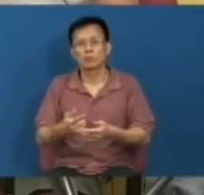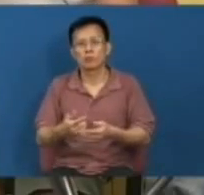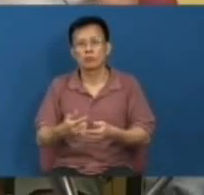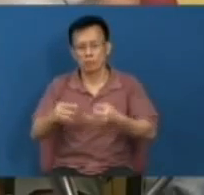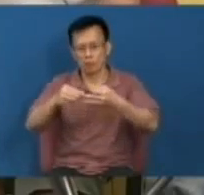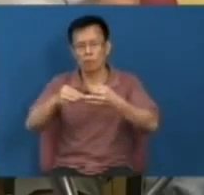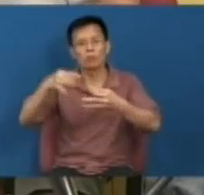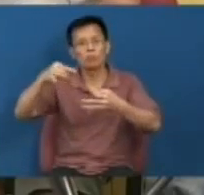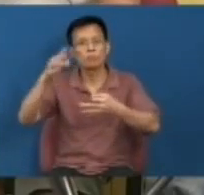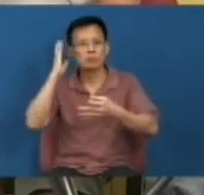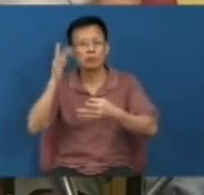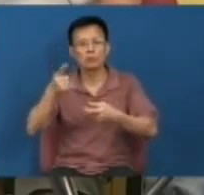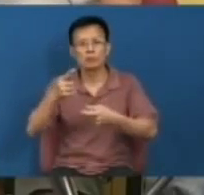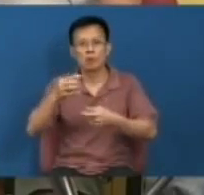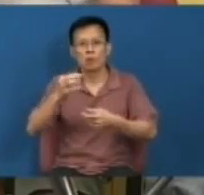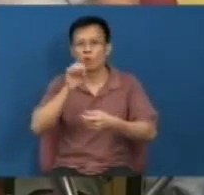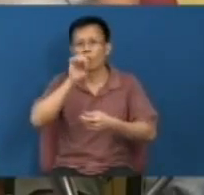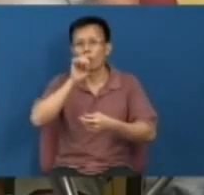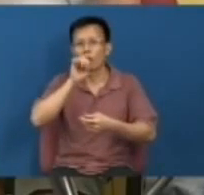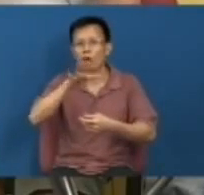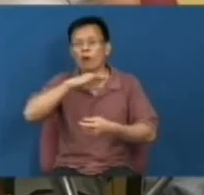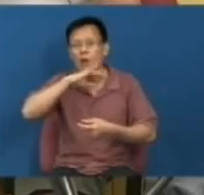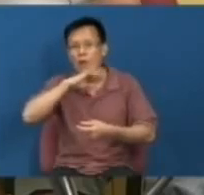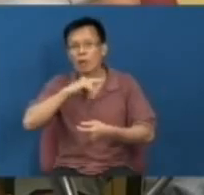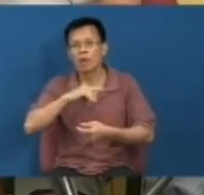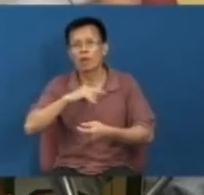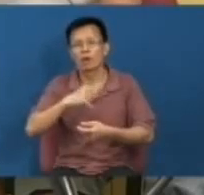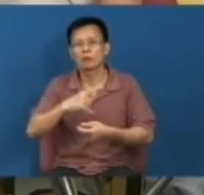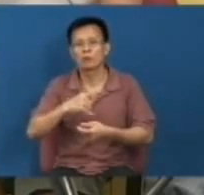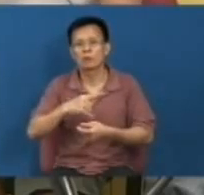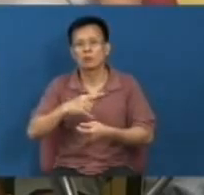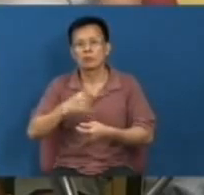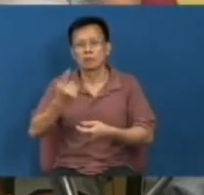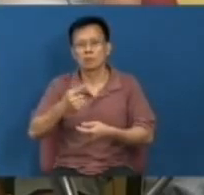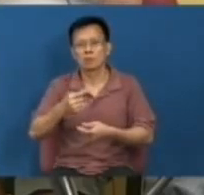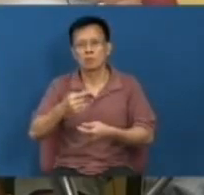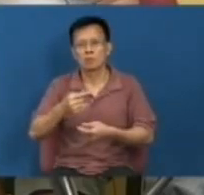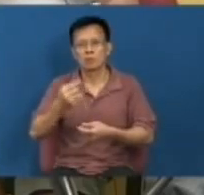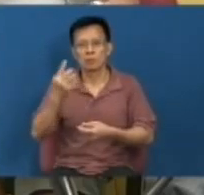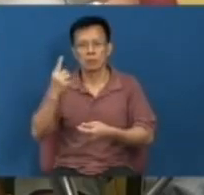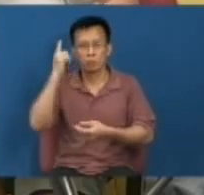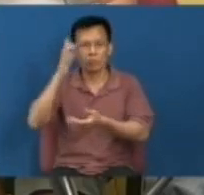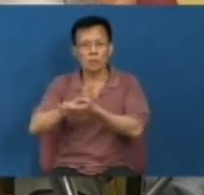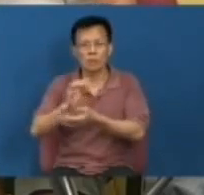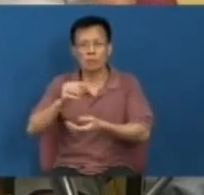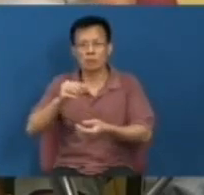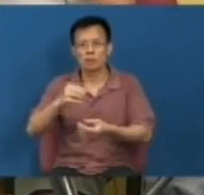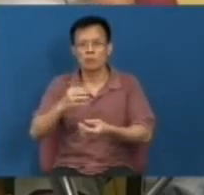話，佢次次都話蝕本嘅。但係佢舊年賺幾十億，市建局，因為